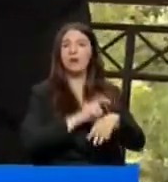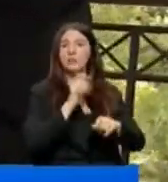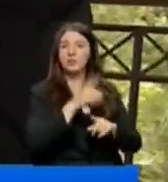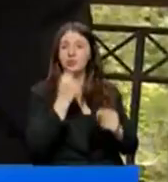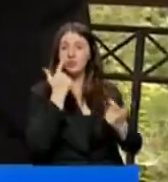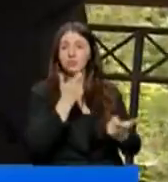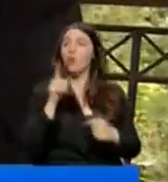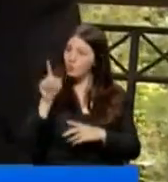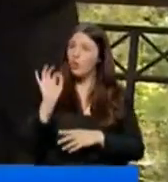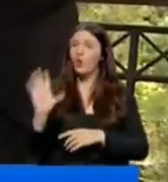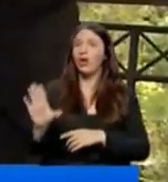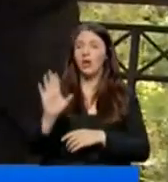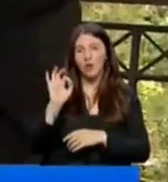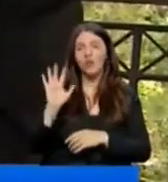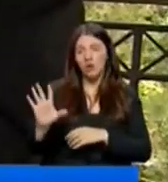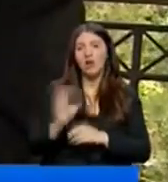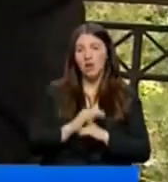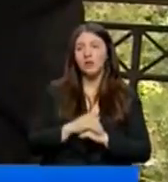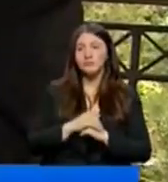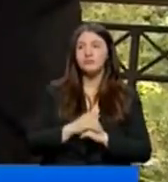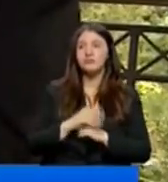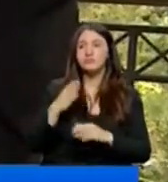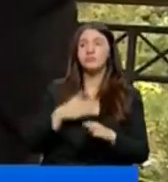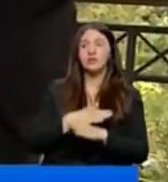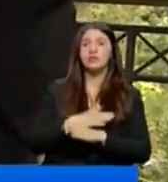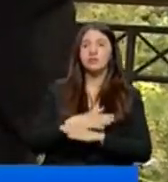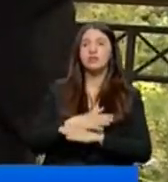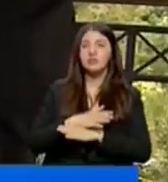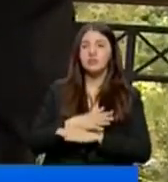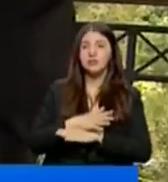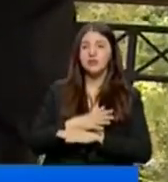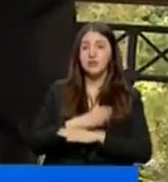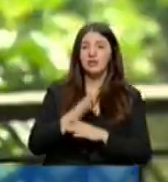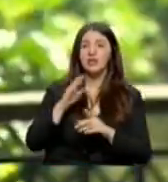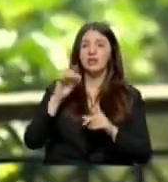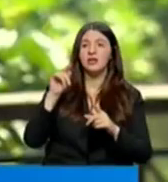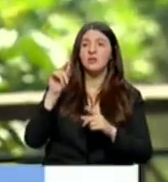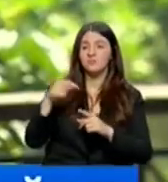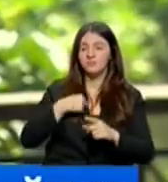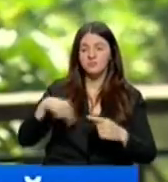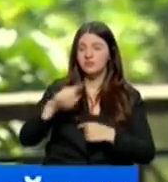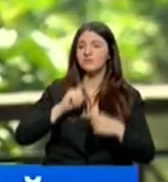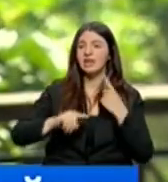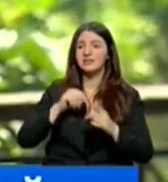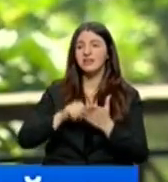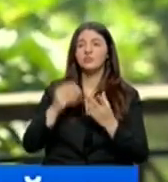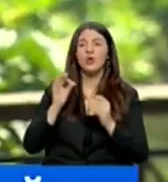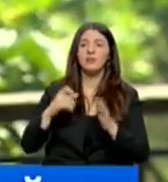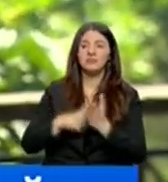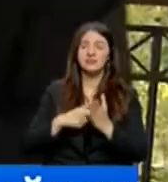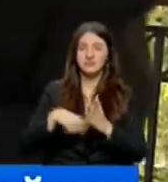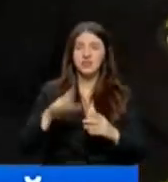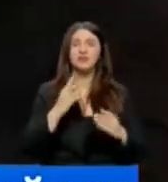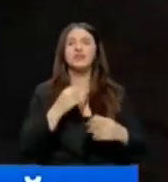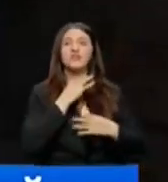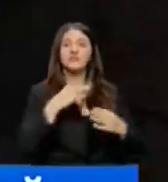çok dikkat ediyorum. O da öyle, o da öyle, o da öyle, o da. Gerçekten bu insanlar bizim siyaset tarihimize önemli insanlar. Çok teşekkür ediyorum